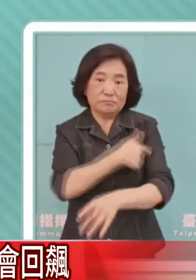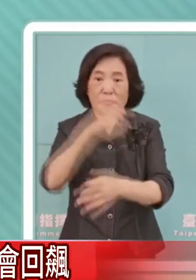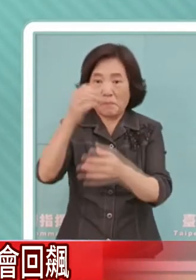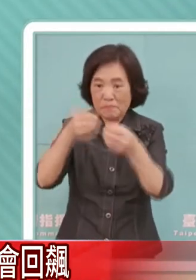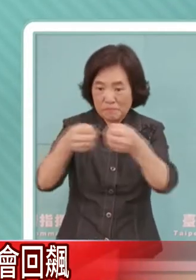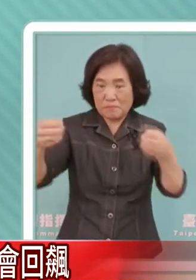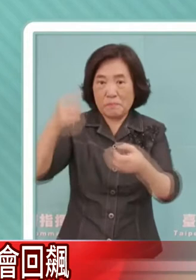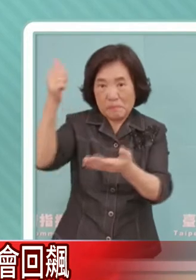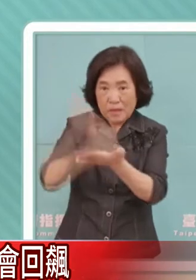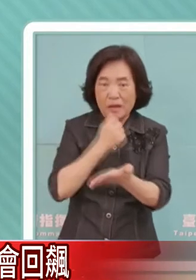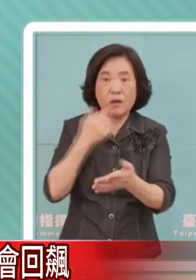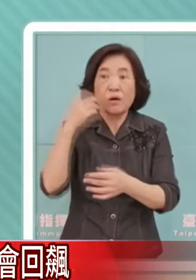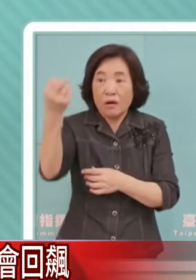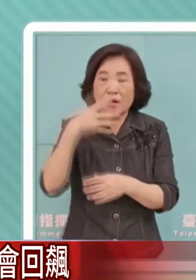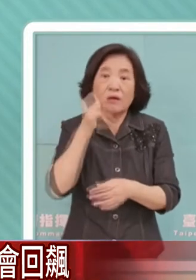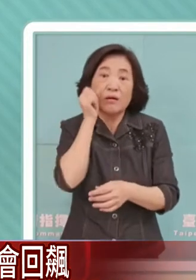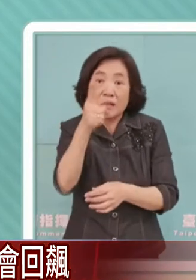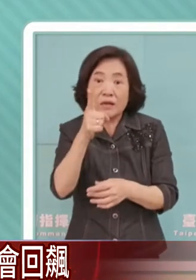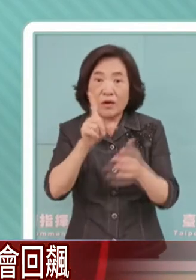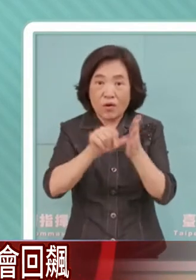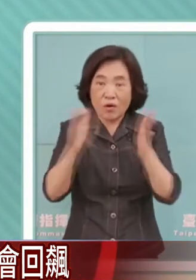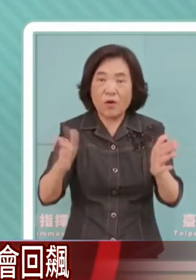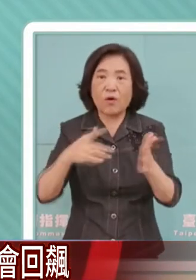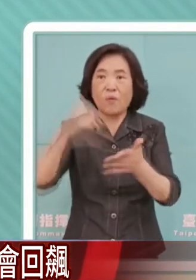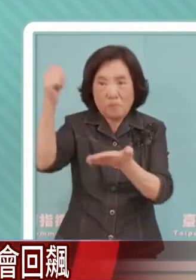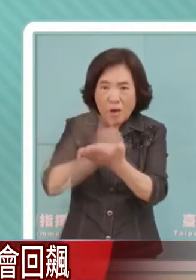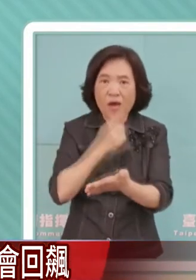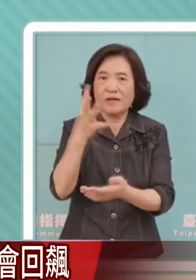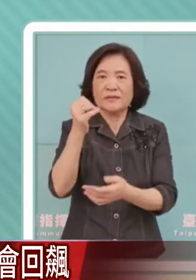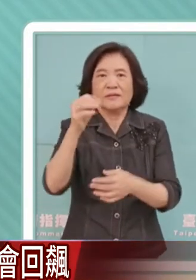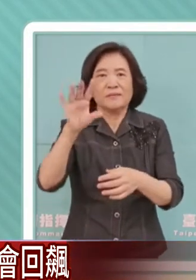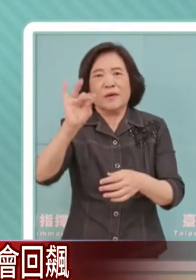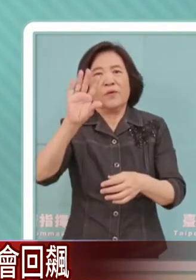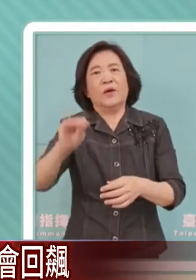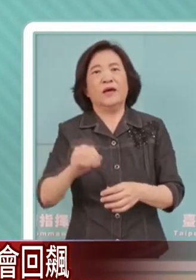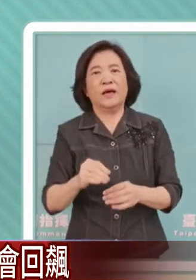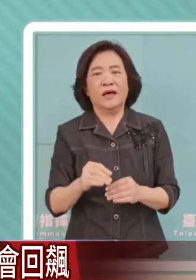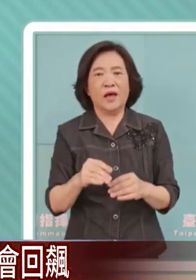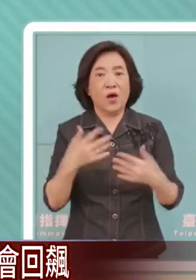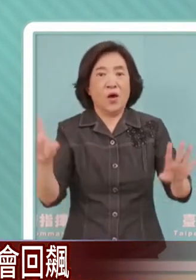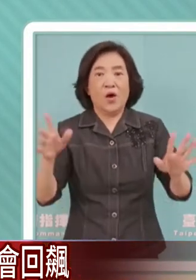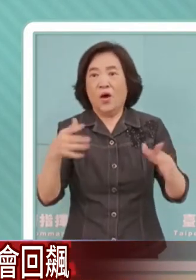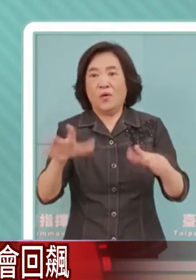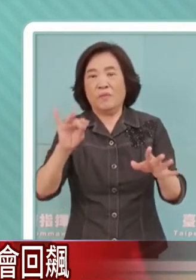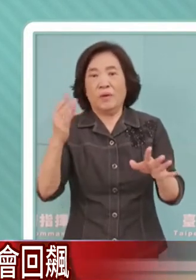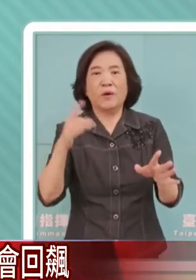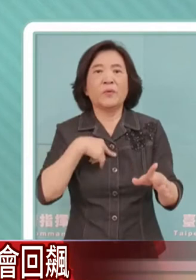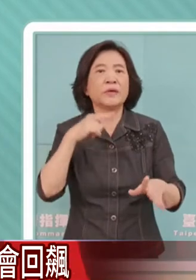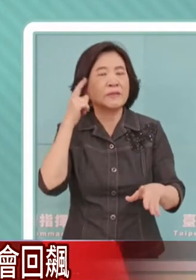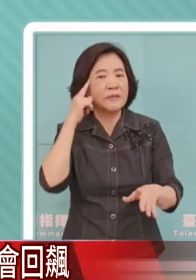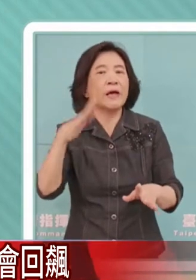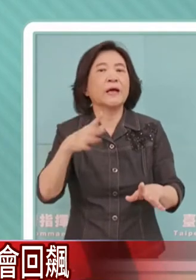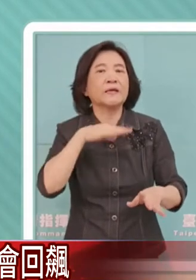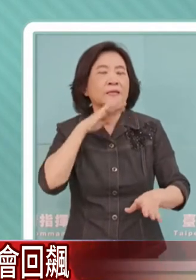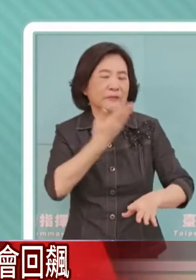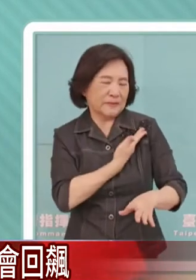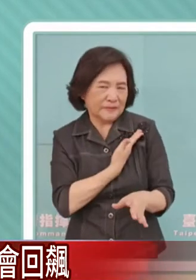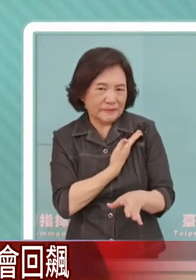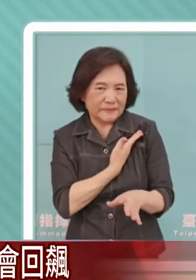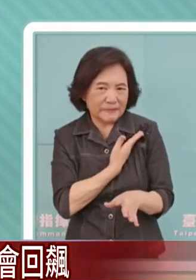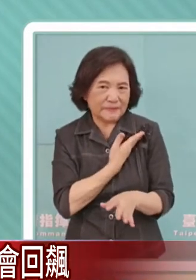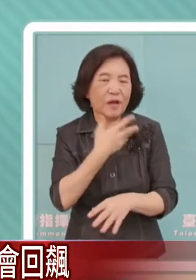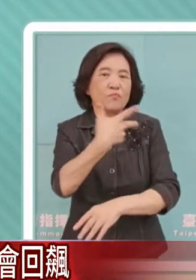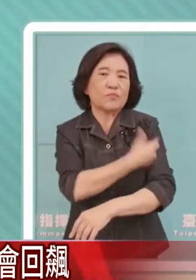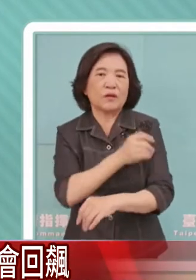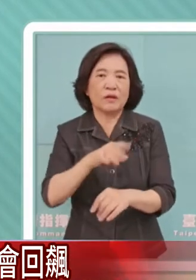苗一个月内就会进来，那会几百万进来，我就会主张撑到打疫苗。那如果你